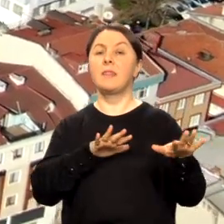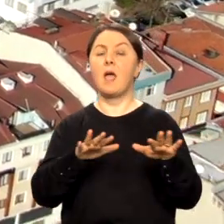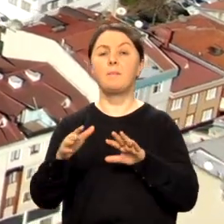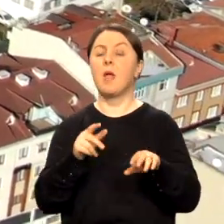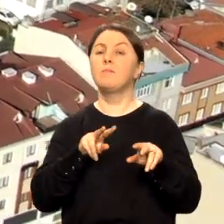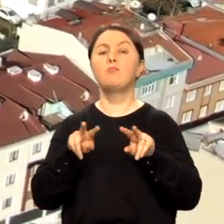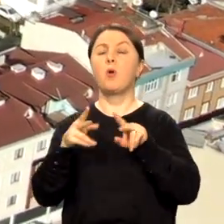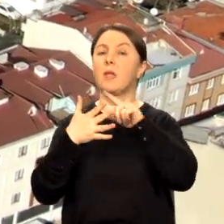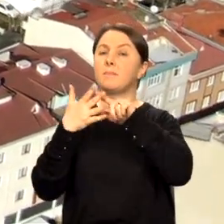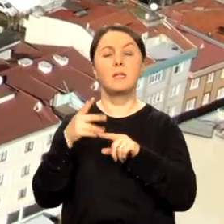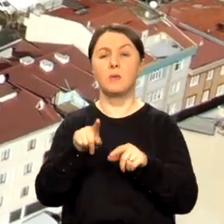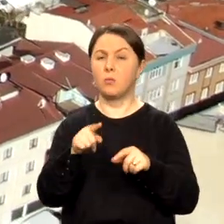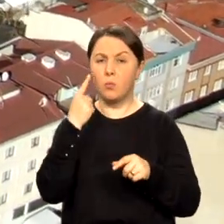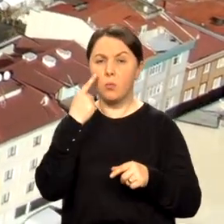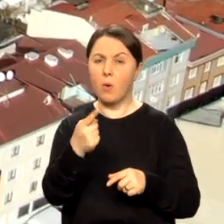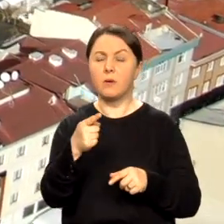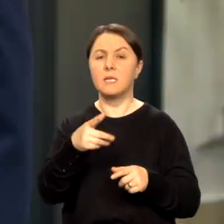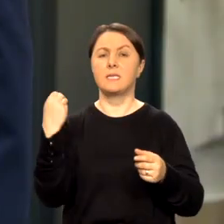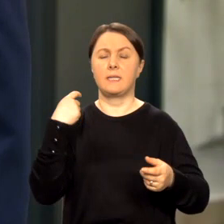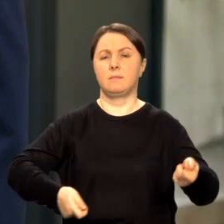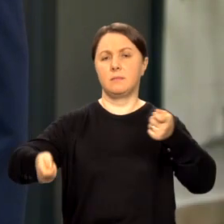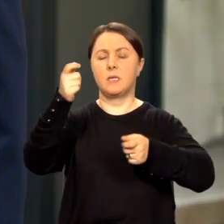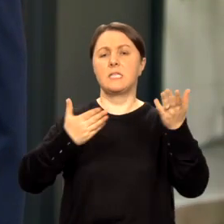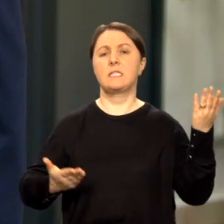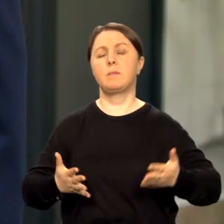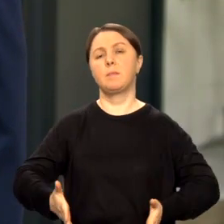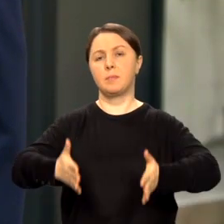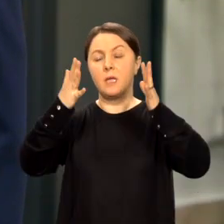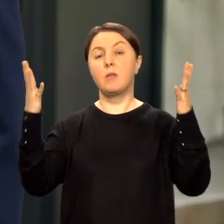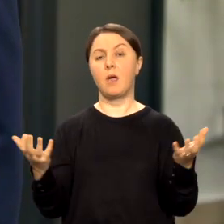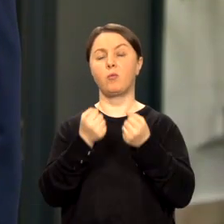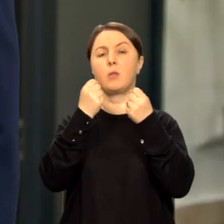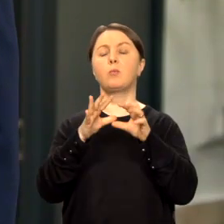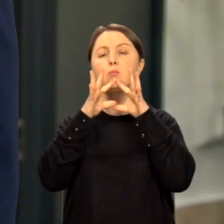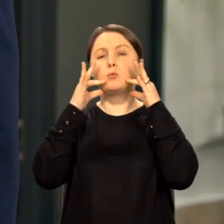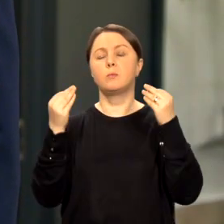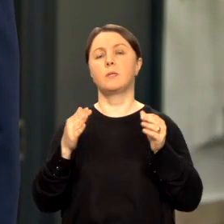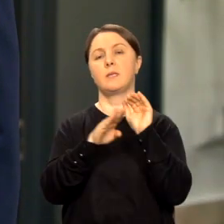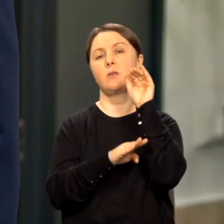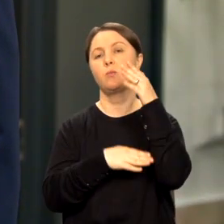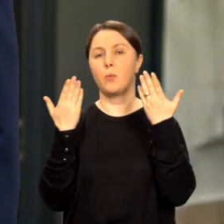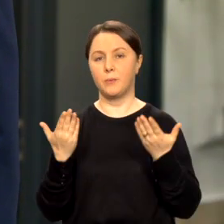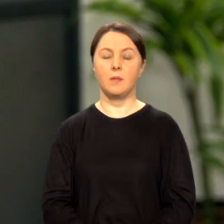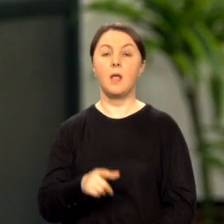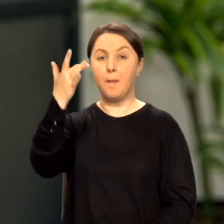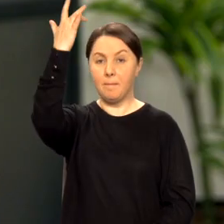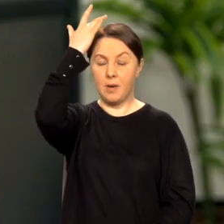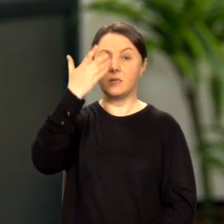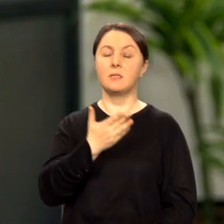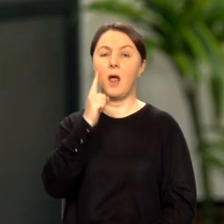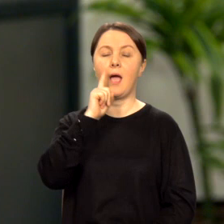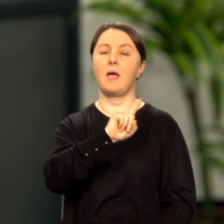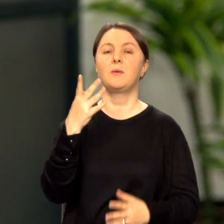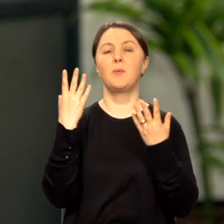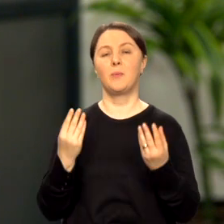Deprem yönetmeliklerine göre inşa ettiğimiz yeni hizmet binamıza kavuşmanın mutluluğunu yaşıyoruz.